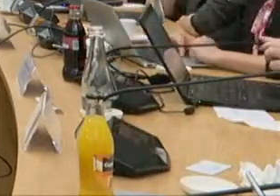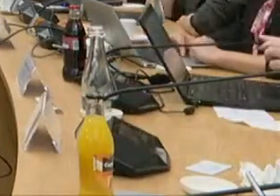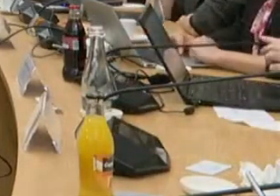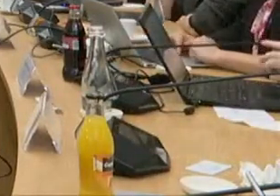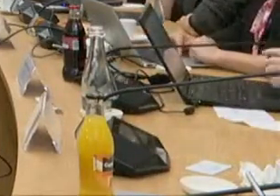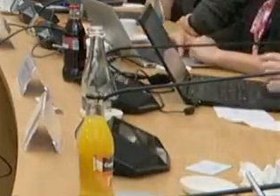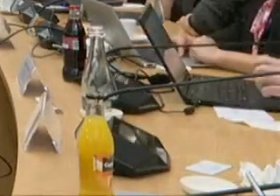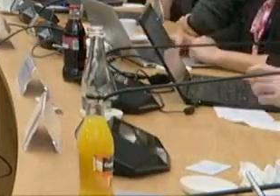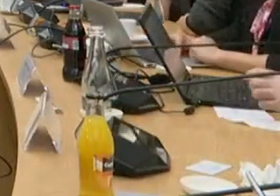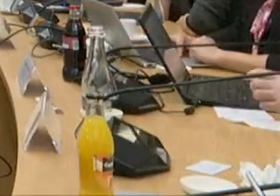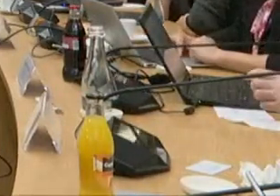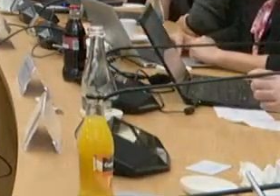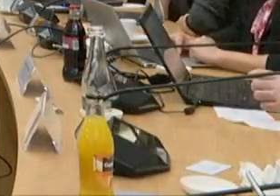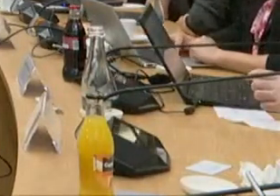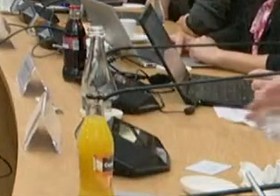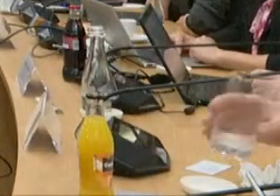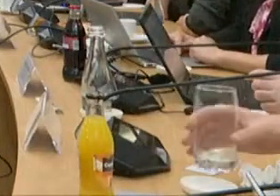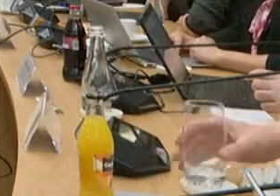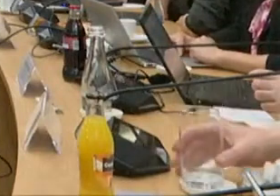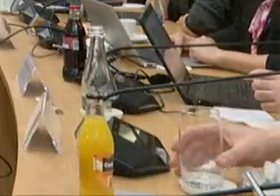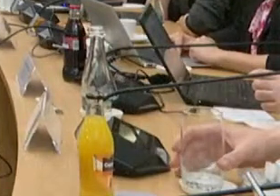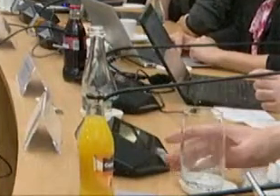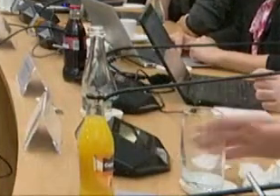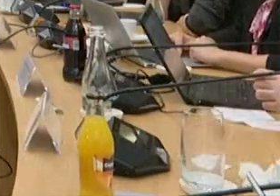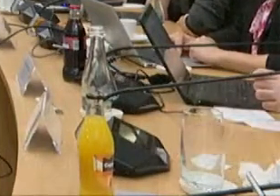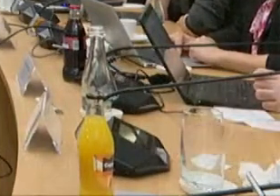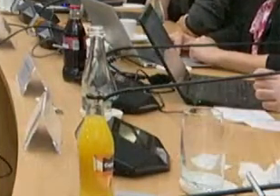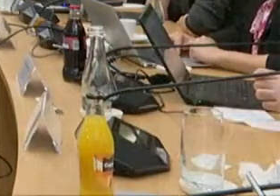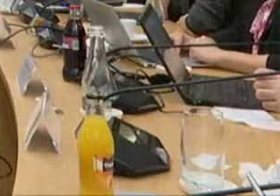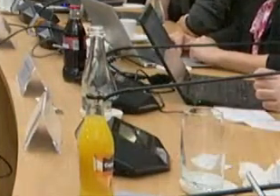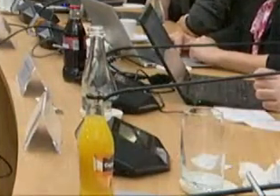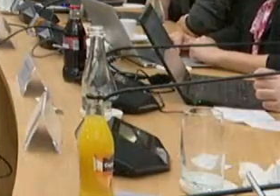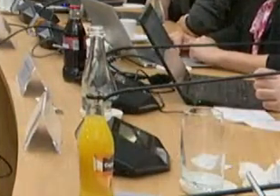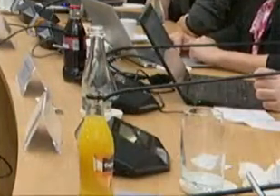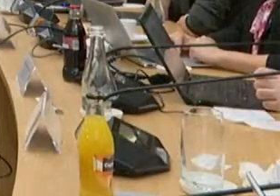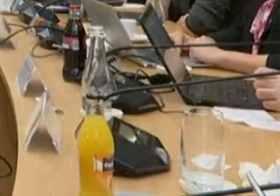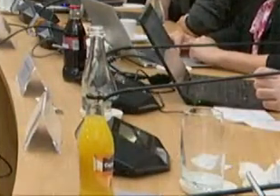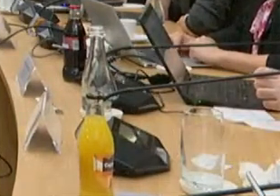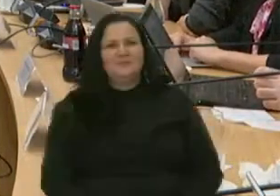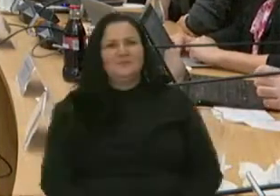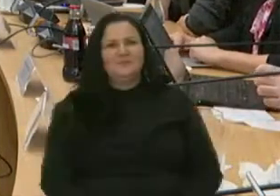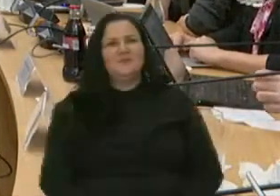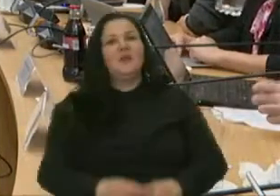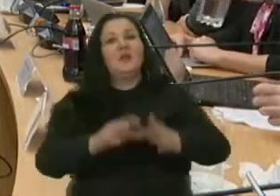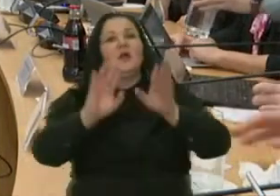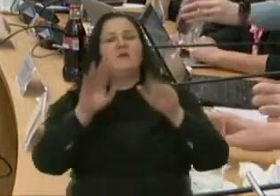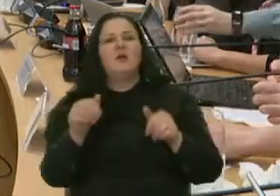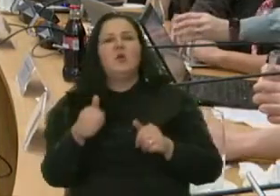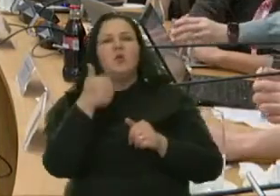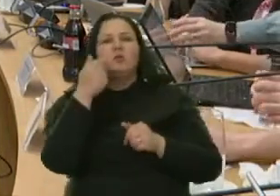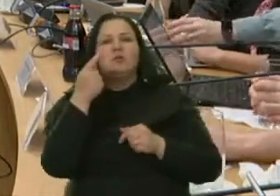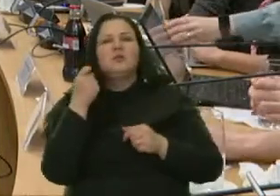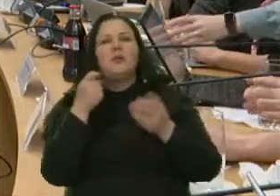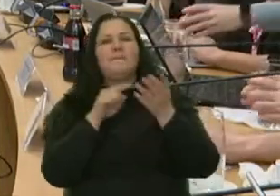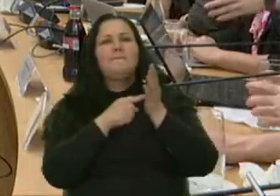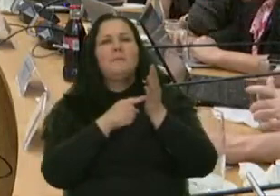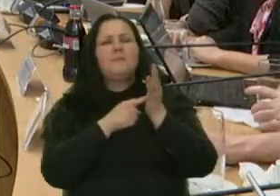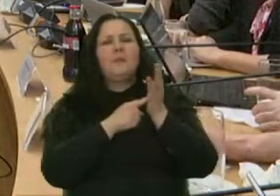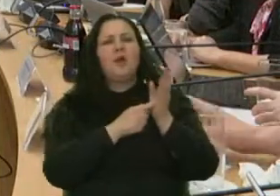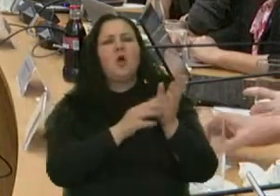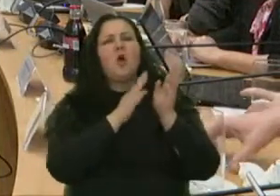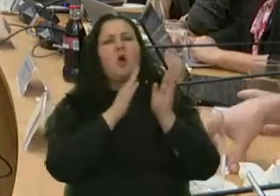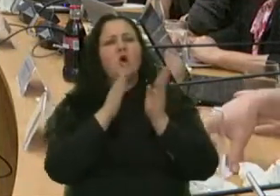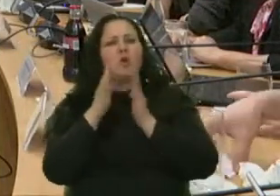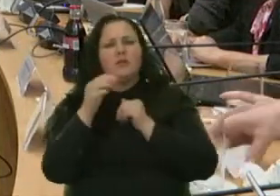să râdeți Bineînțeles nu nu găsesc de râs aveați unul d dintre punctele pe ordinea de